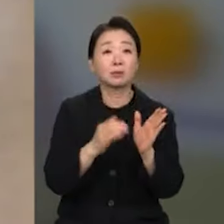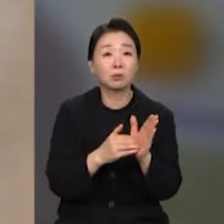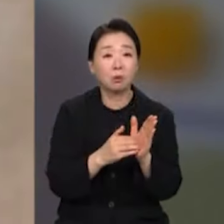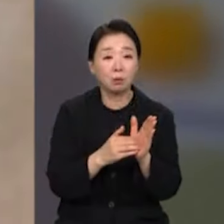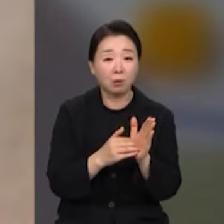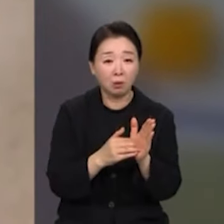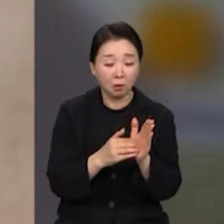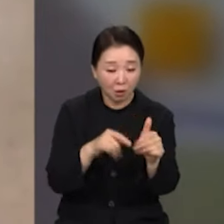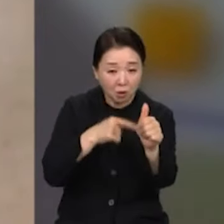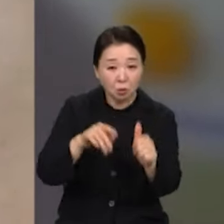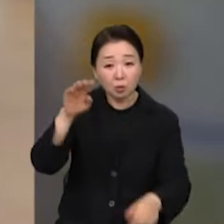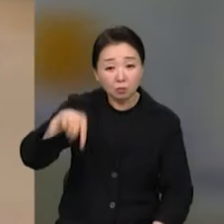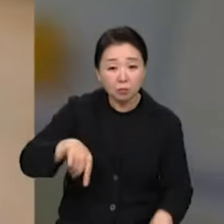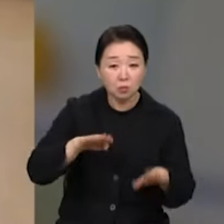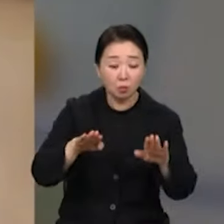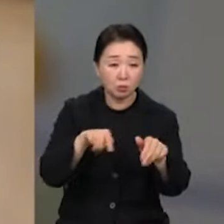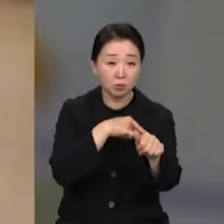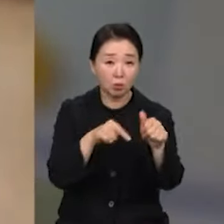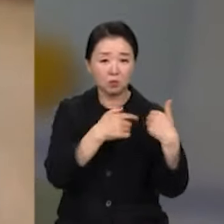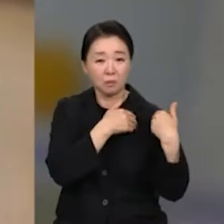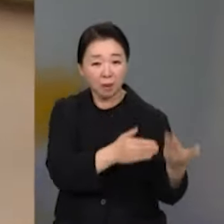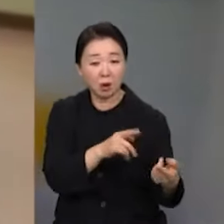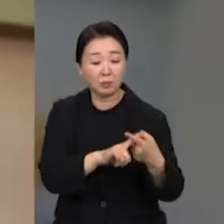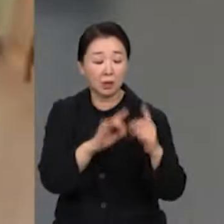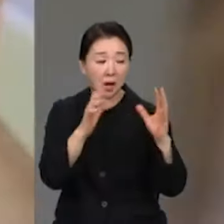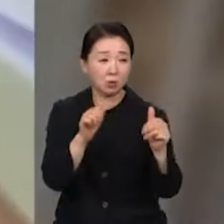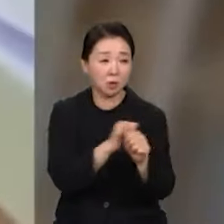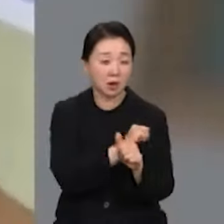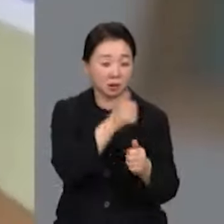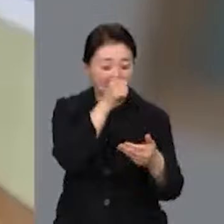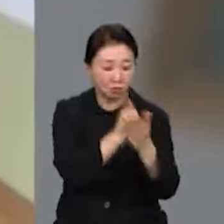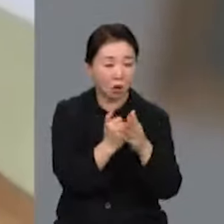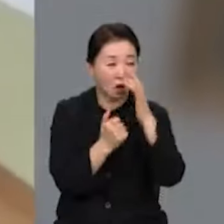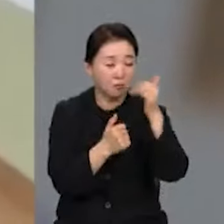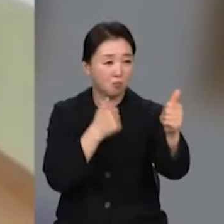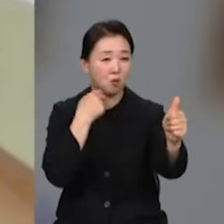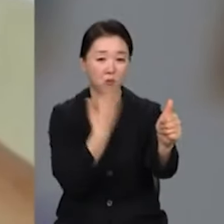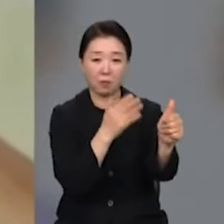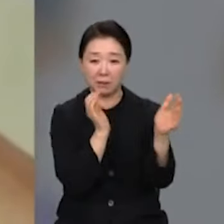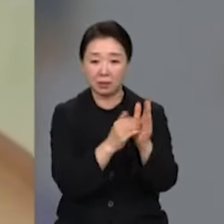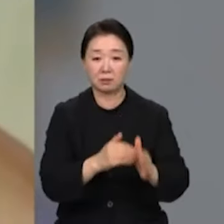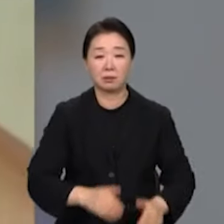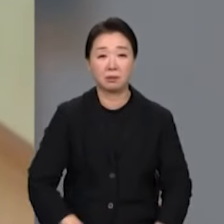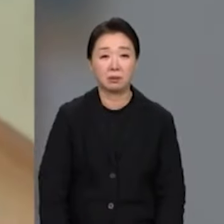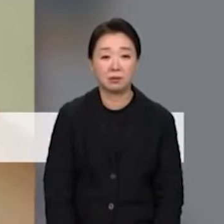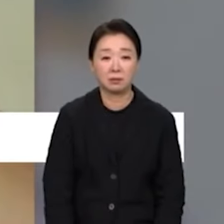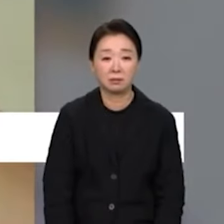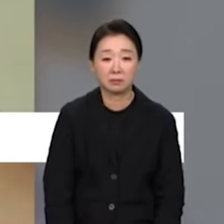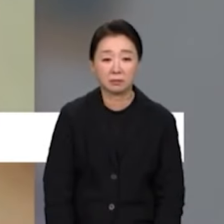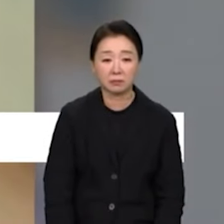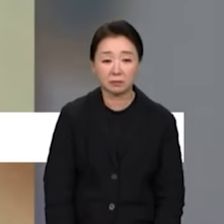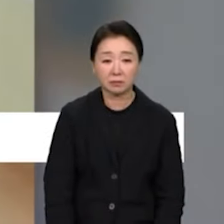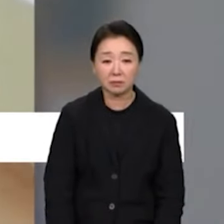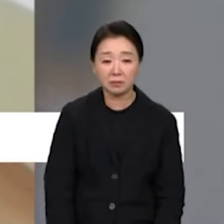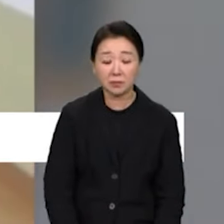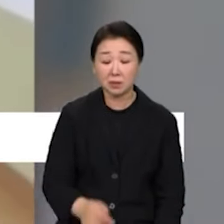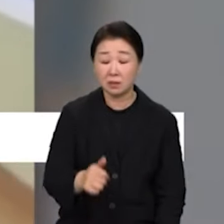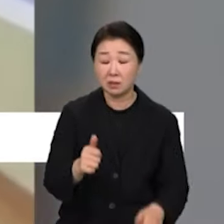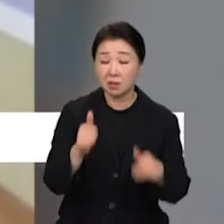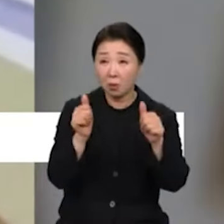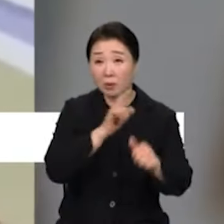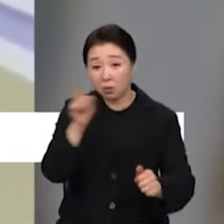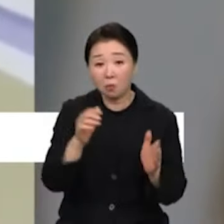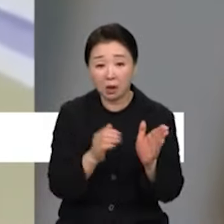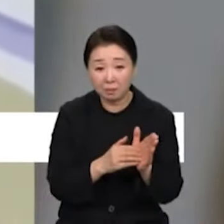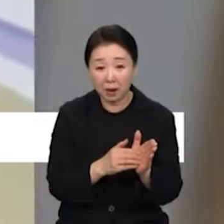교육당국은 결국 오늘 교육적 방임에 의한 아동학대 혐의로 학부모를 고발했습니다. 이렇게 고발 조치를 통해서